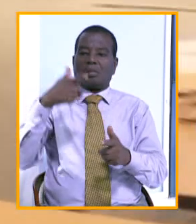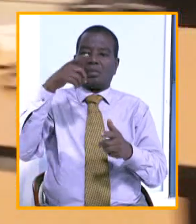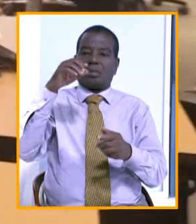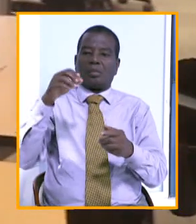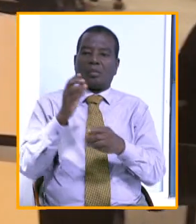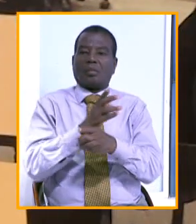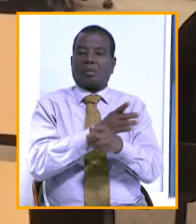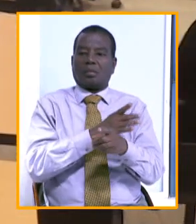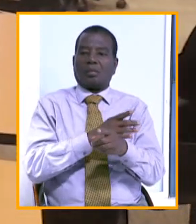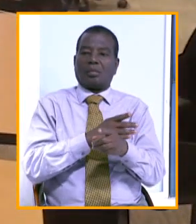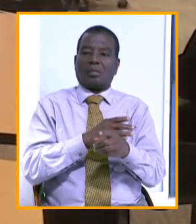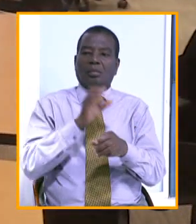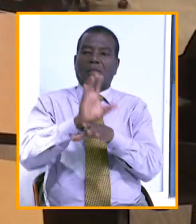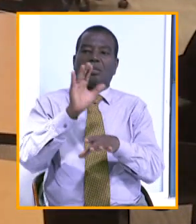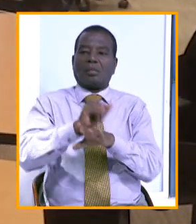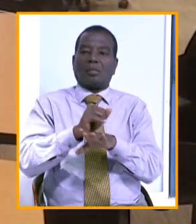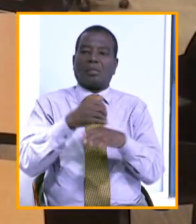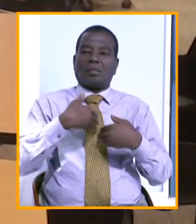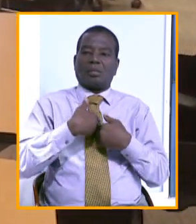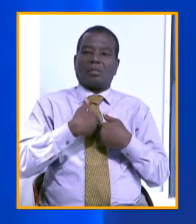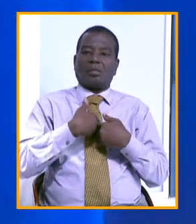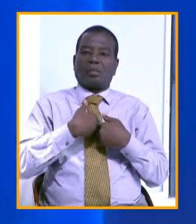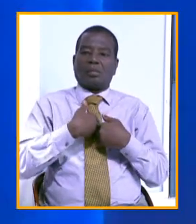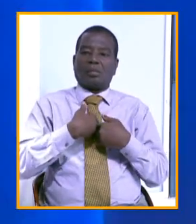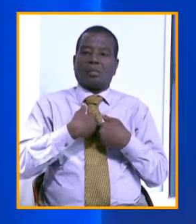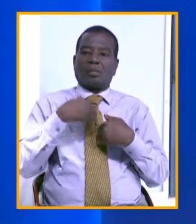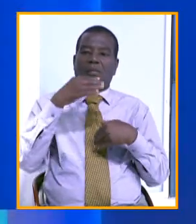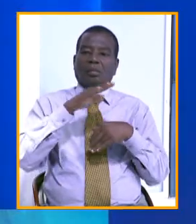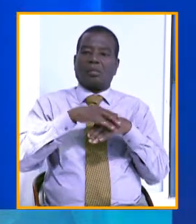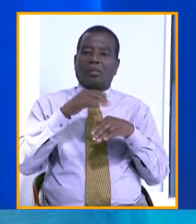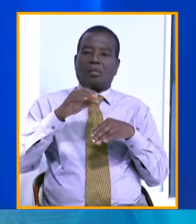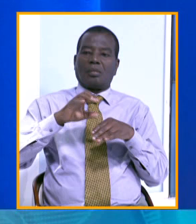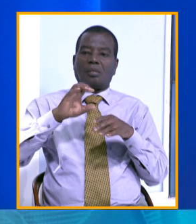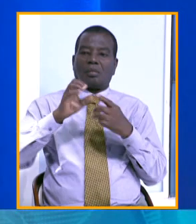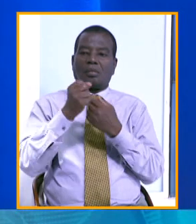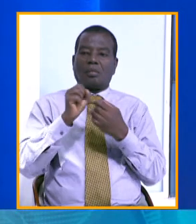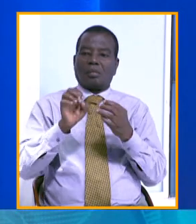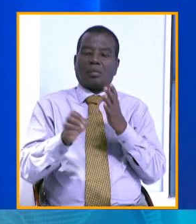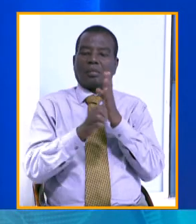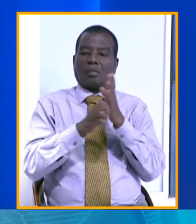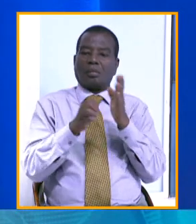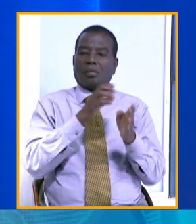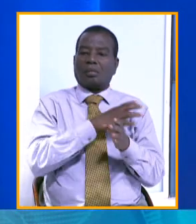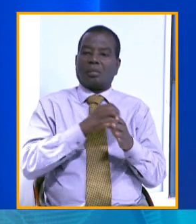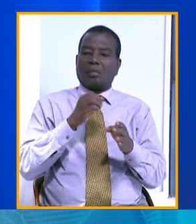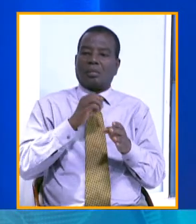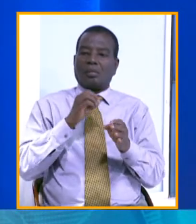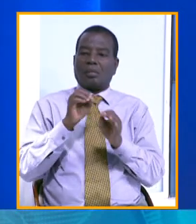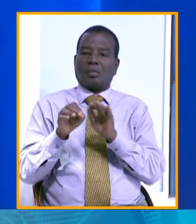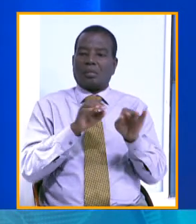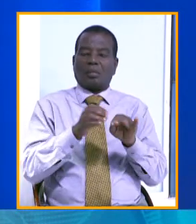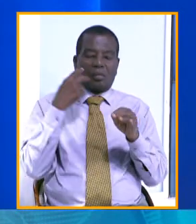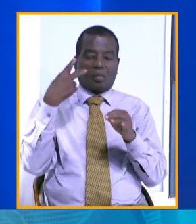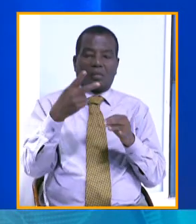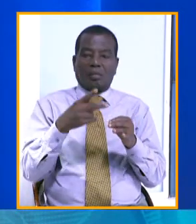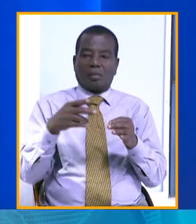riche de potentiel. La Côte d'Ivoire a su assurer une transformation socio-économique, assurer une unité et établir une vision sur un